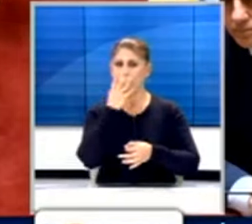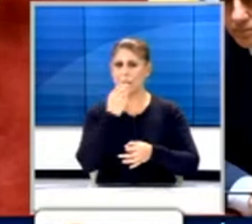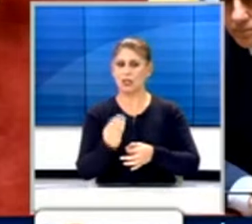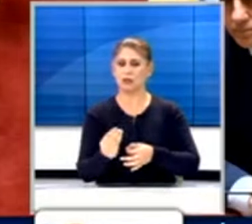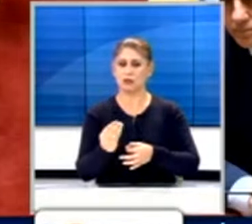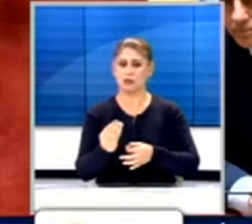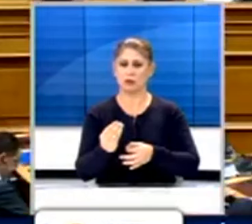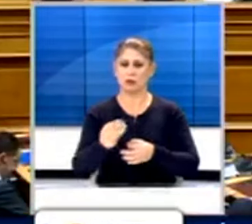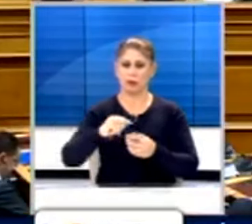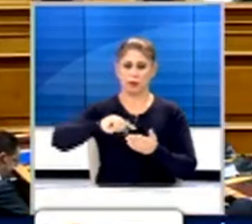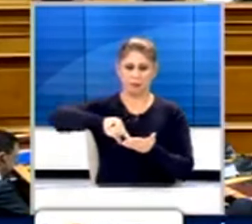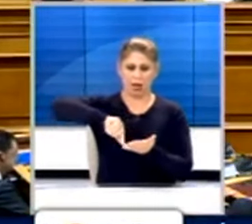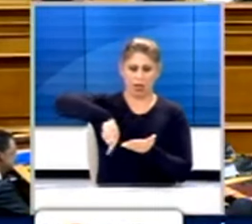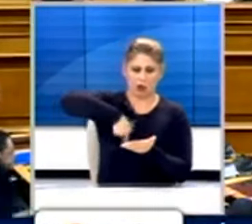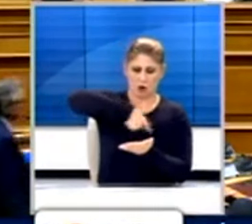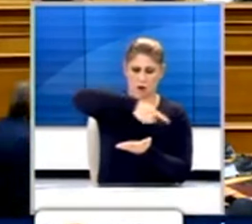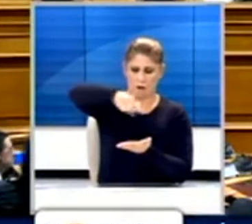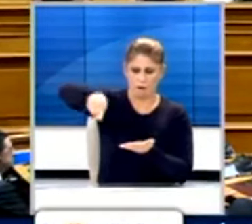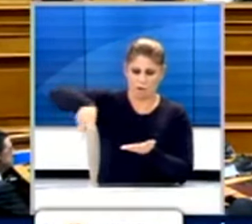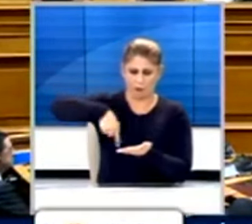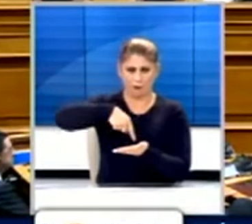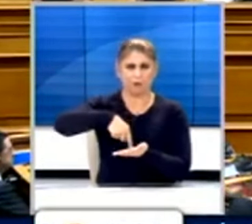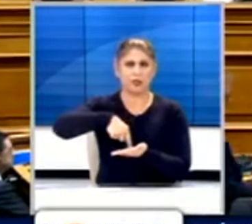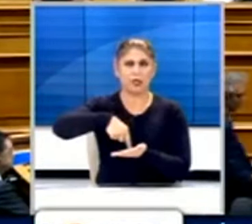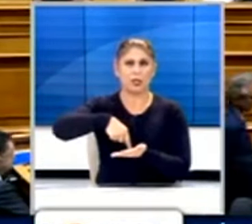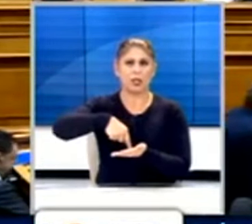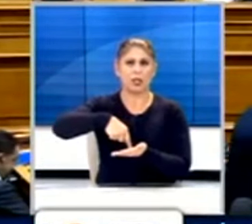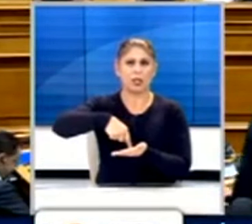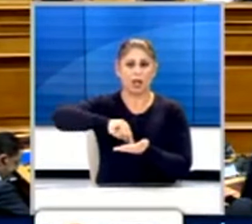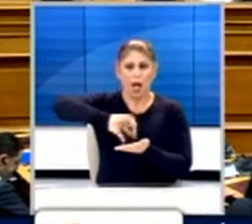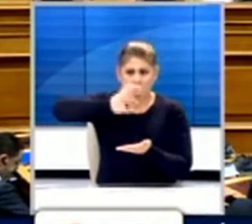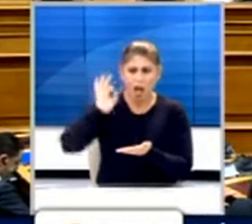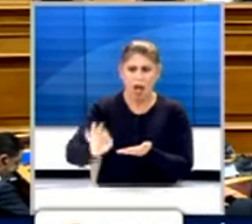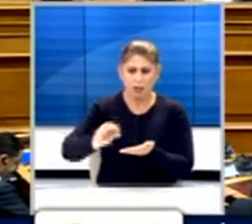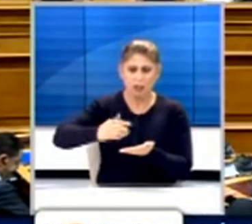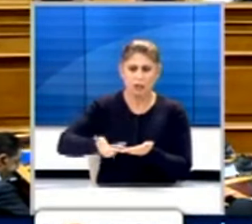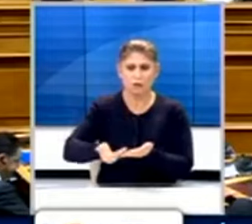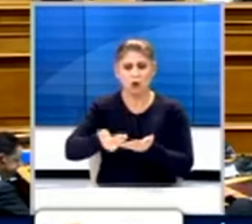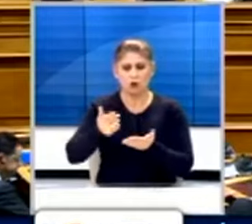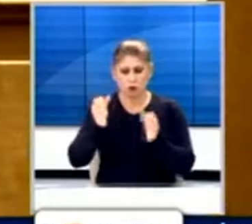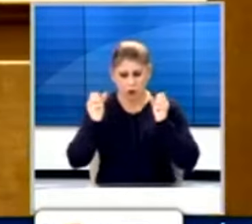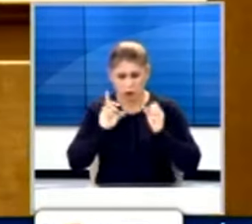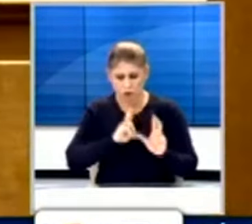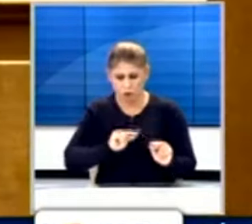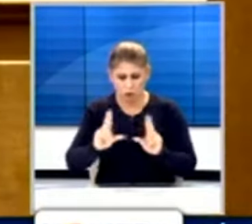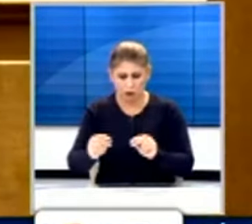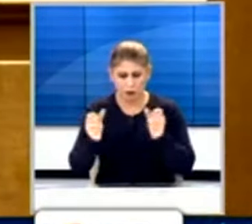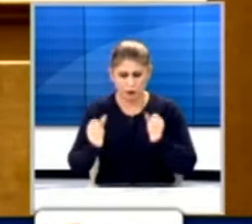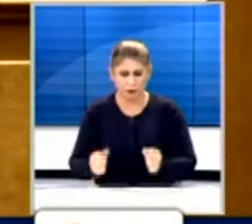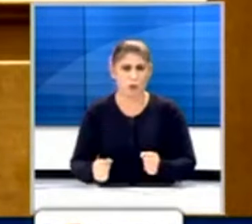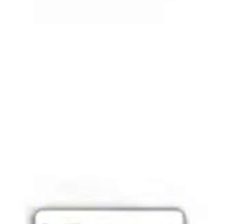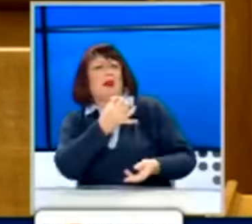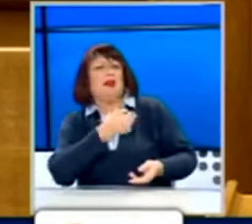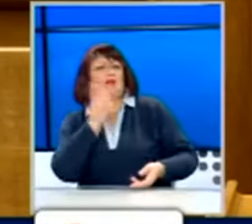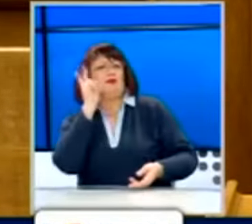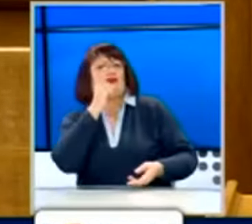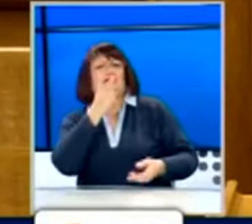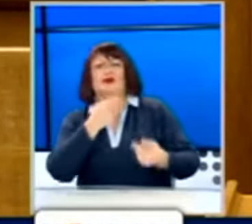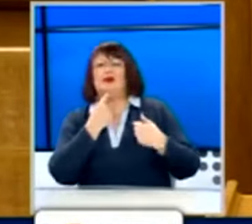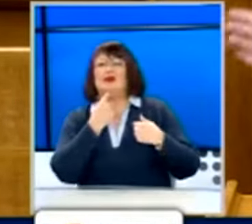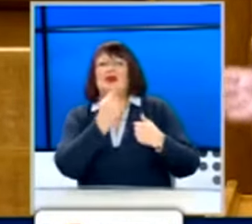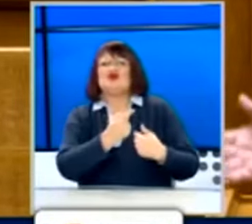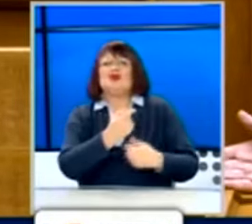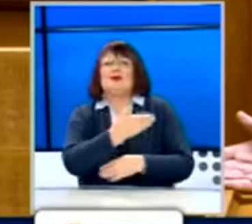γύρω από τον εαυτό σας και να καταλήξατε ακριβώς στο ίδιο σημείο που βρισκόσασταν πριν γίνει όλη αυτή η μεγάλη εσωτερική διαδικασία. Εμείς δεν σας